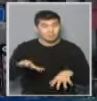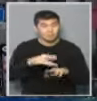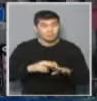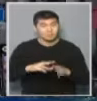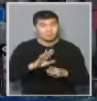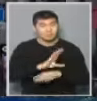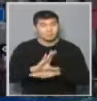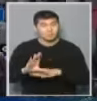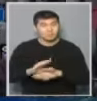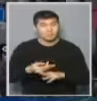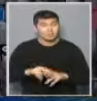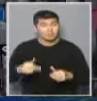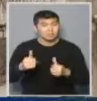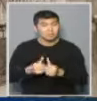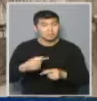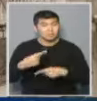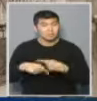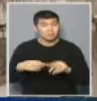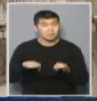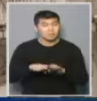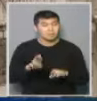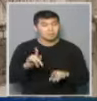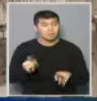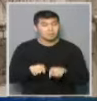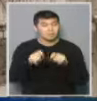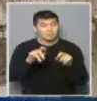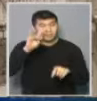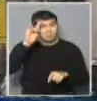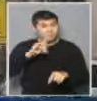сразу отправят к соседу. Следовательно, если Бельгия откроет